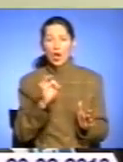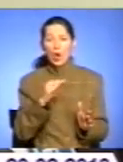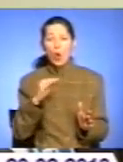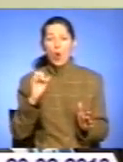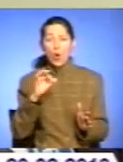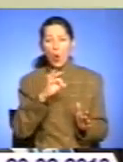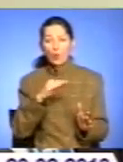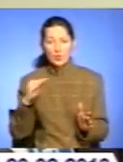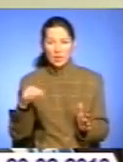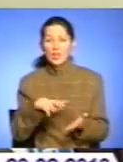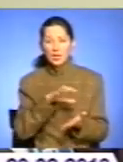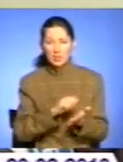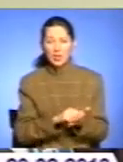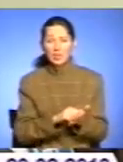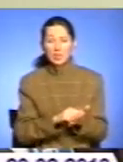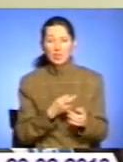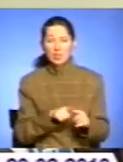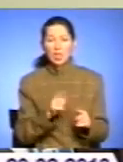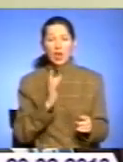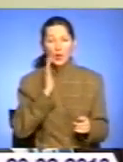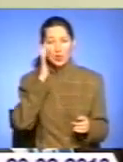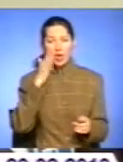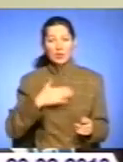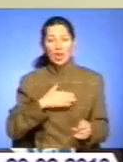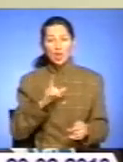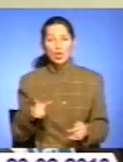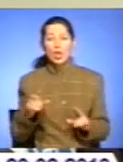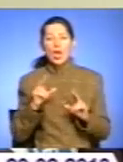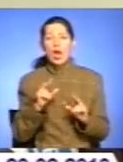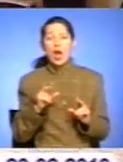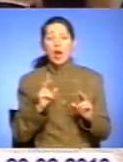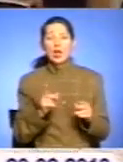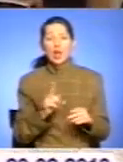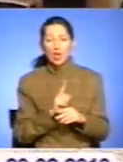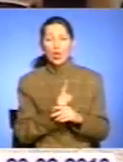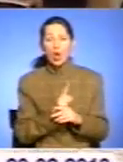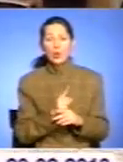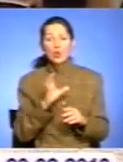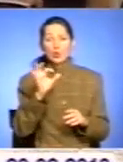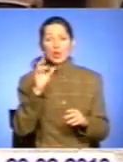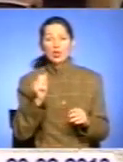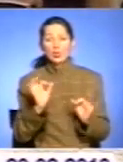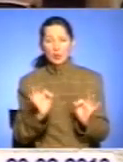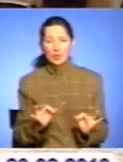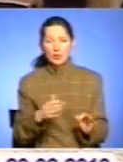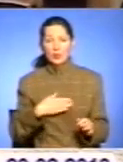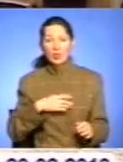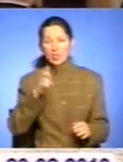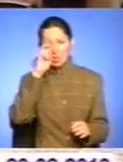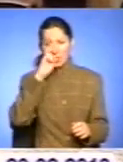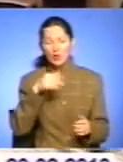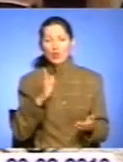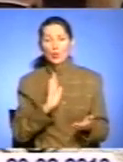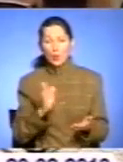Оце в уяві наших людей категорії і принципи соціальної справедливості. Нашій державі для того, щоб стати соціально справедливою